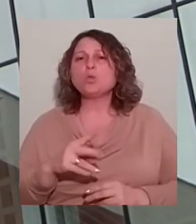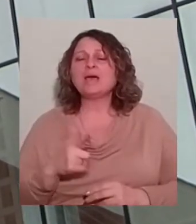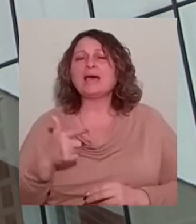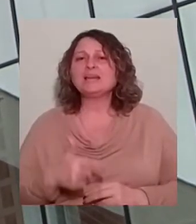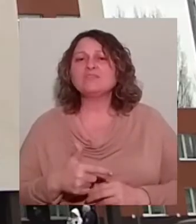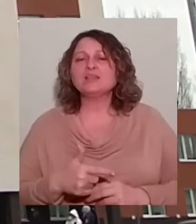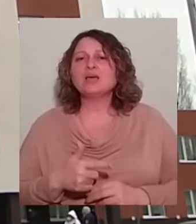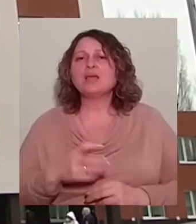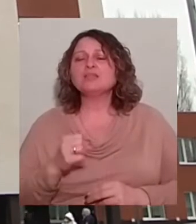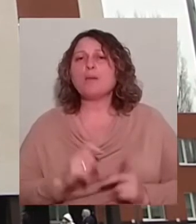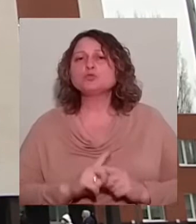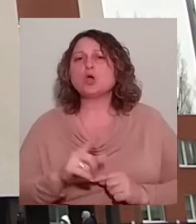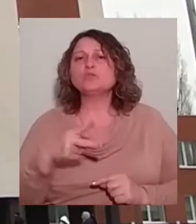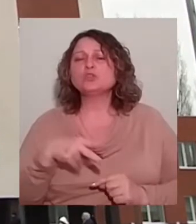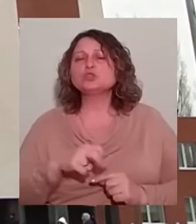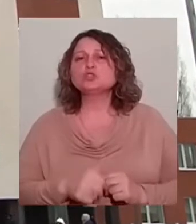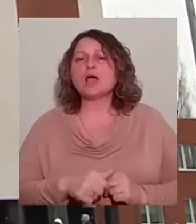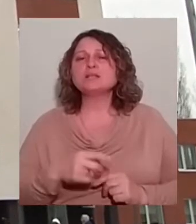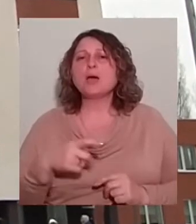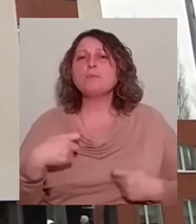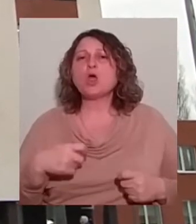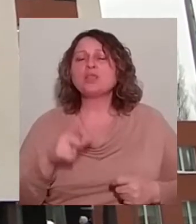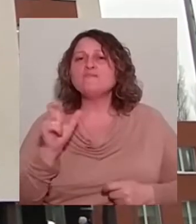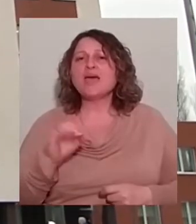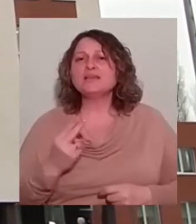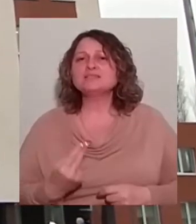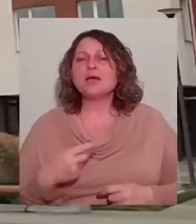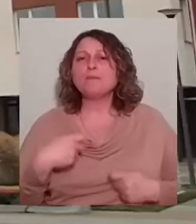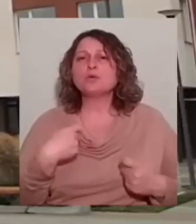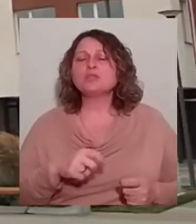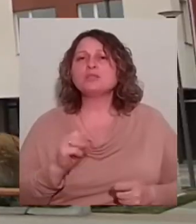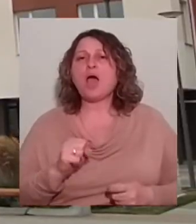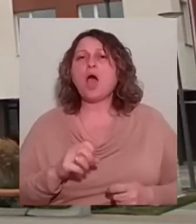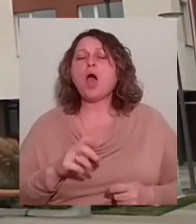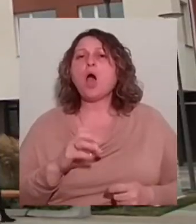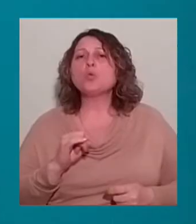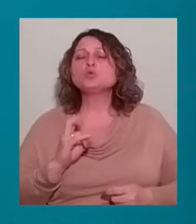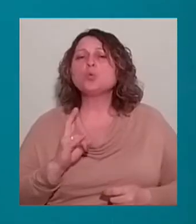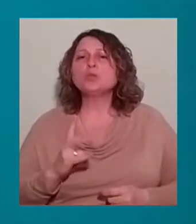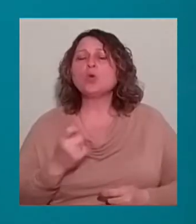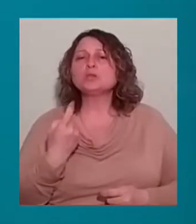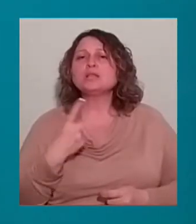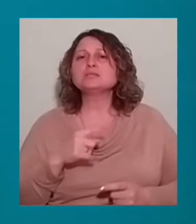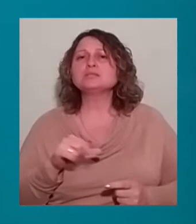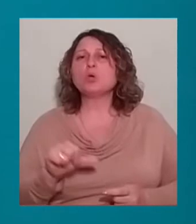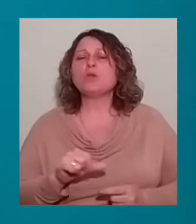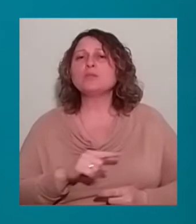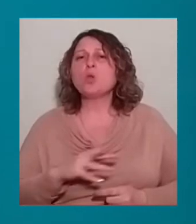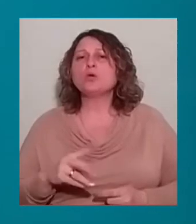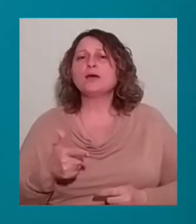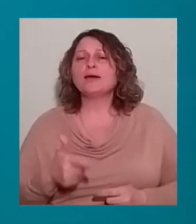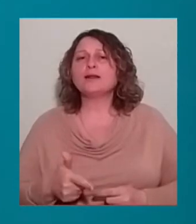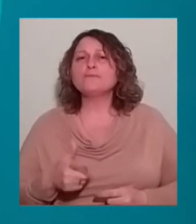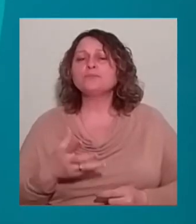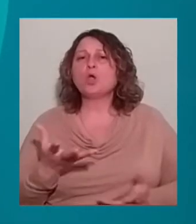початку 2016-го фірма-продавець заплатила за цей комплекс на аукціоні 11,5 мільйонів гривень. Отримані від міської